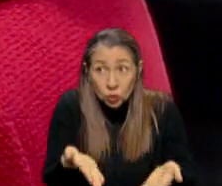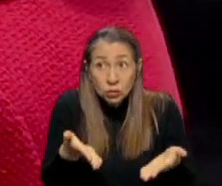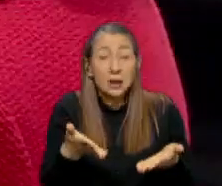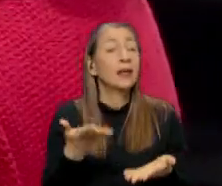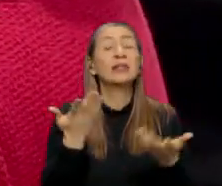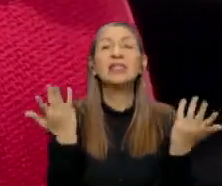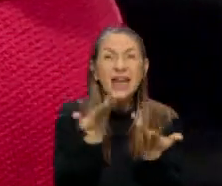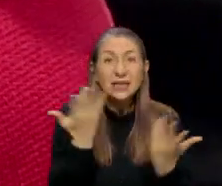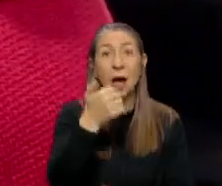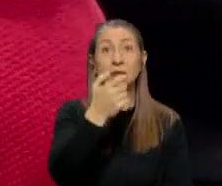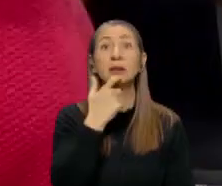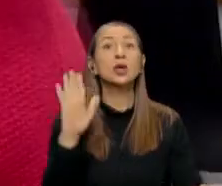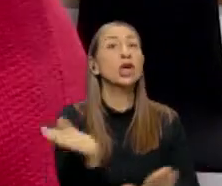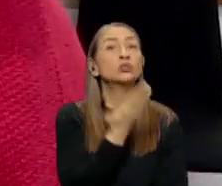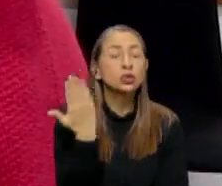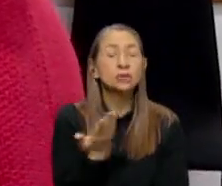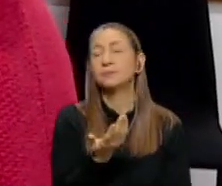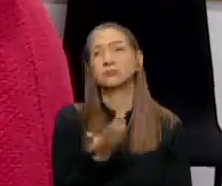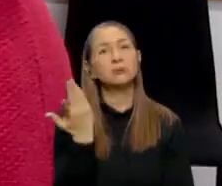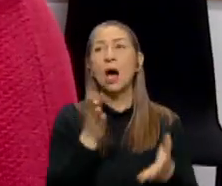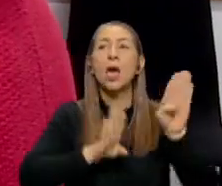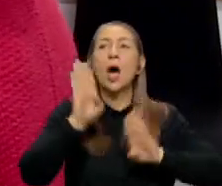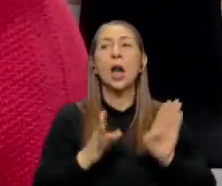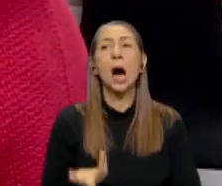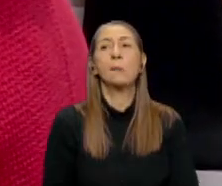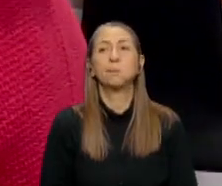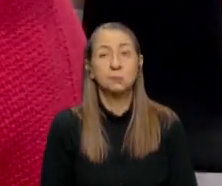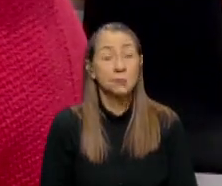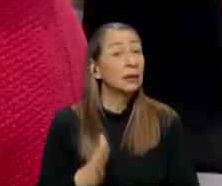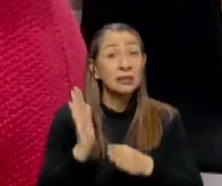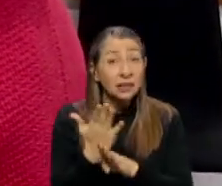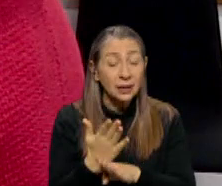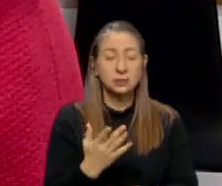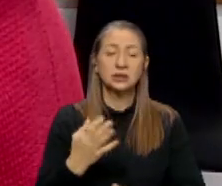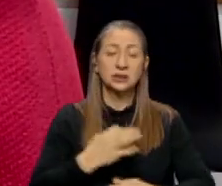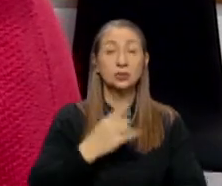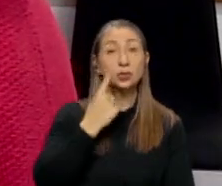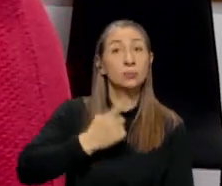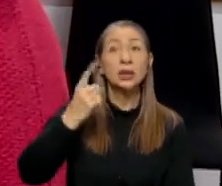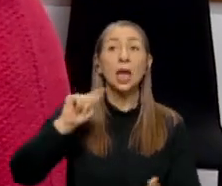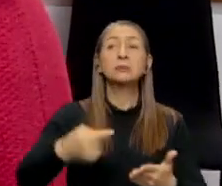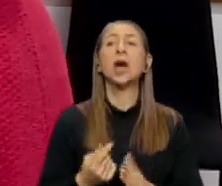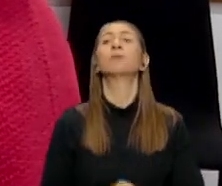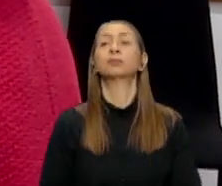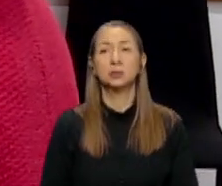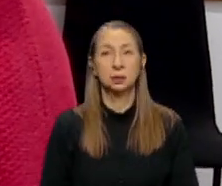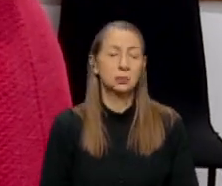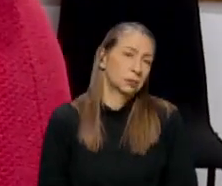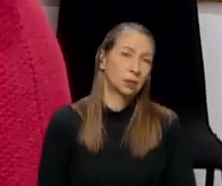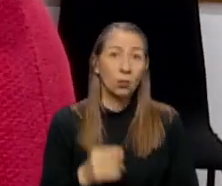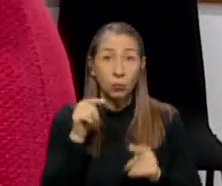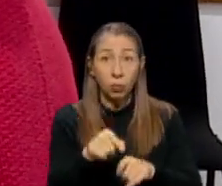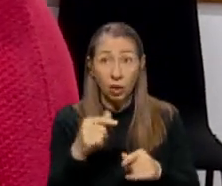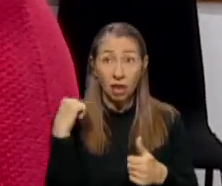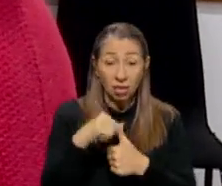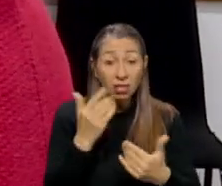neredeyse 6 yıl geçmiş daha ihalesine çıkamıyoruz niye sayın cumhurbaşkanı imza atmadı diye yani bunun